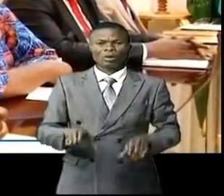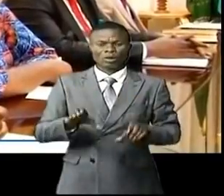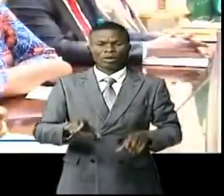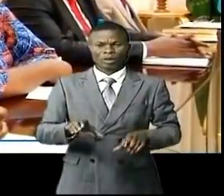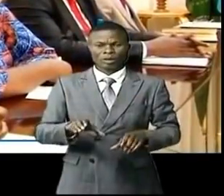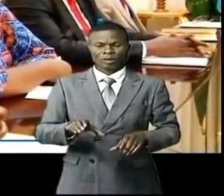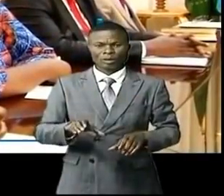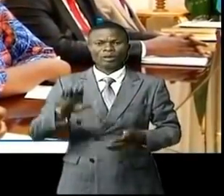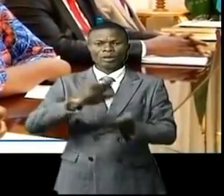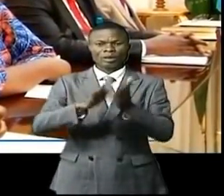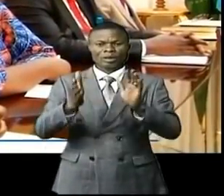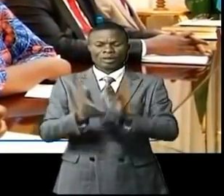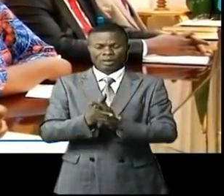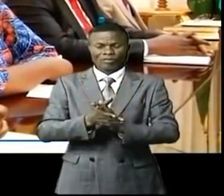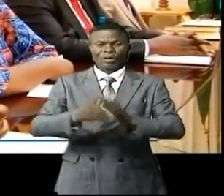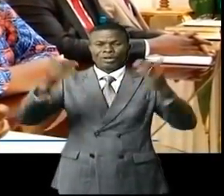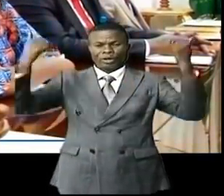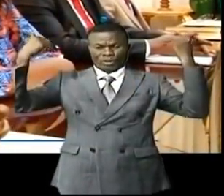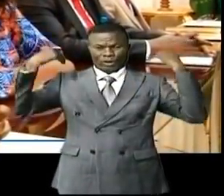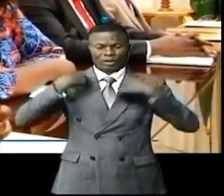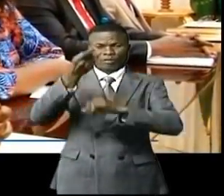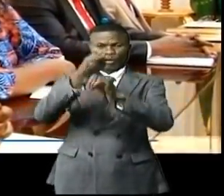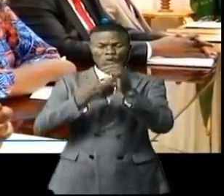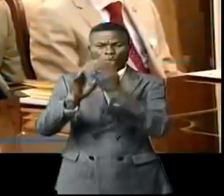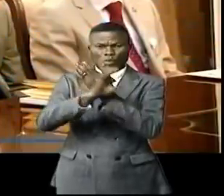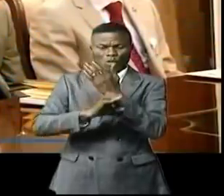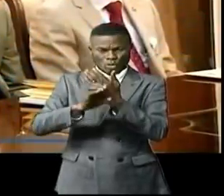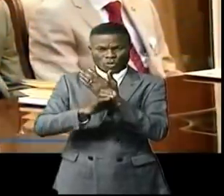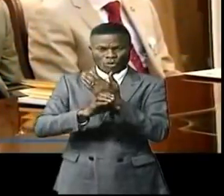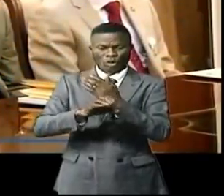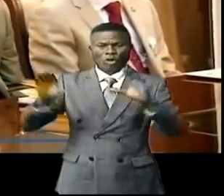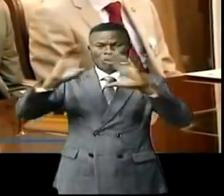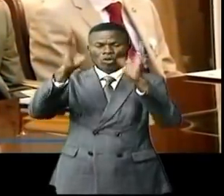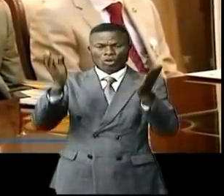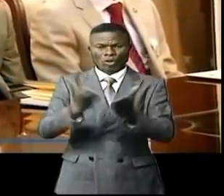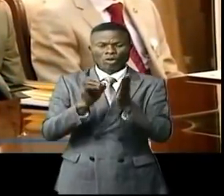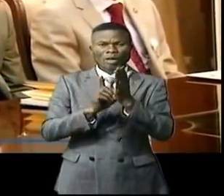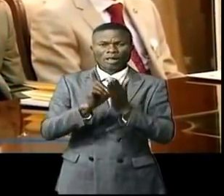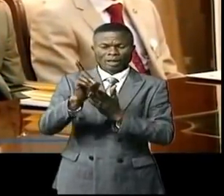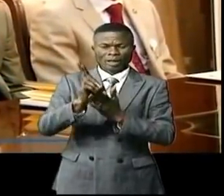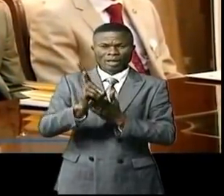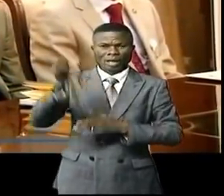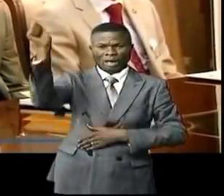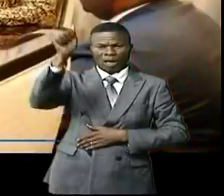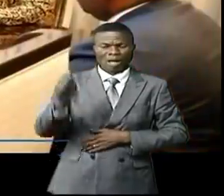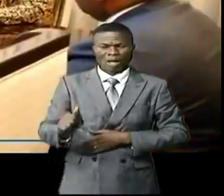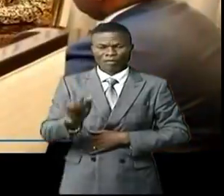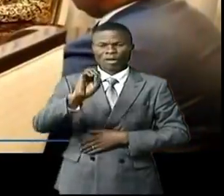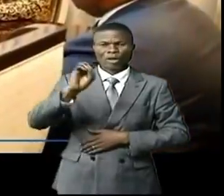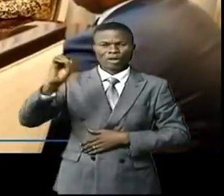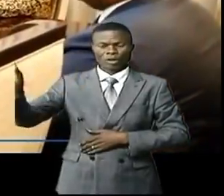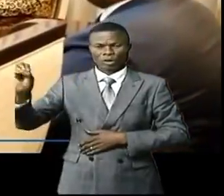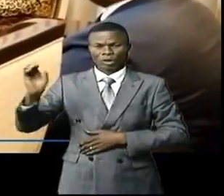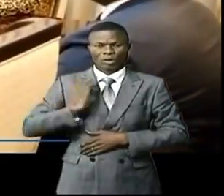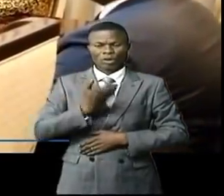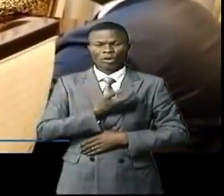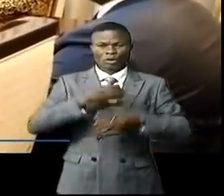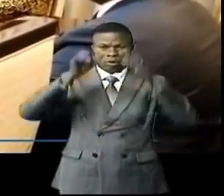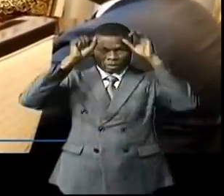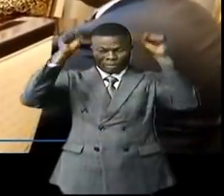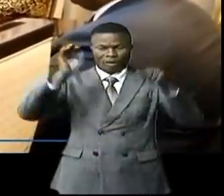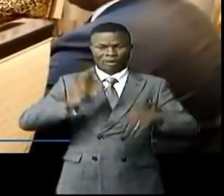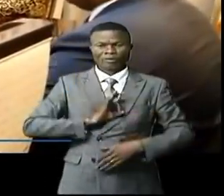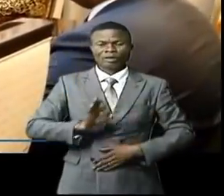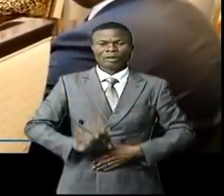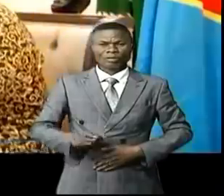prendra dès le mois d'août prochain les commandes de la communauté de développement d'Afrique australe. Le président Félix-Antoine